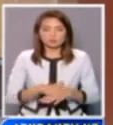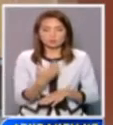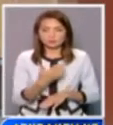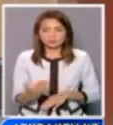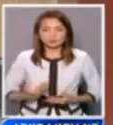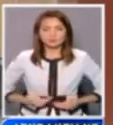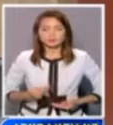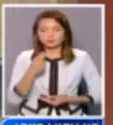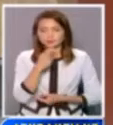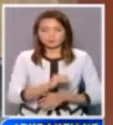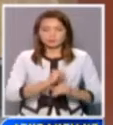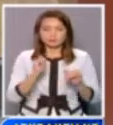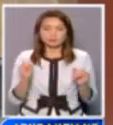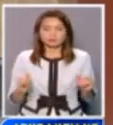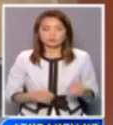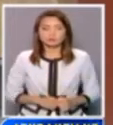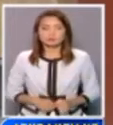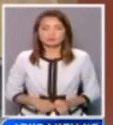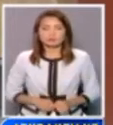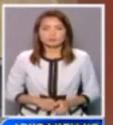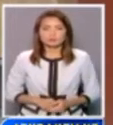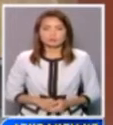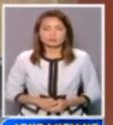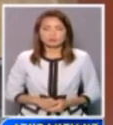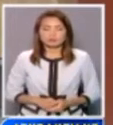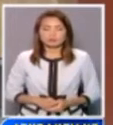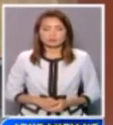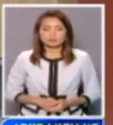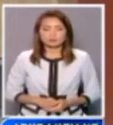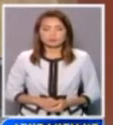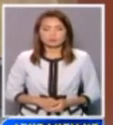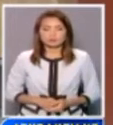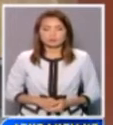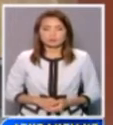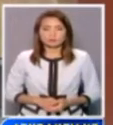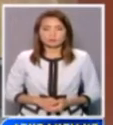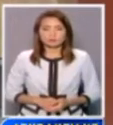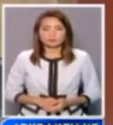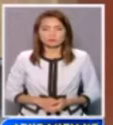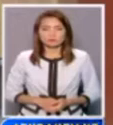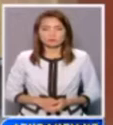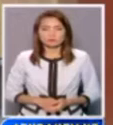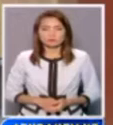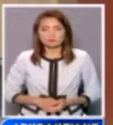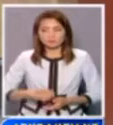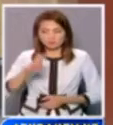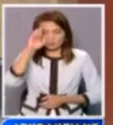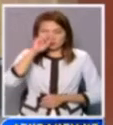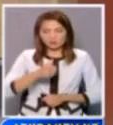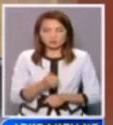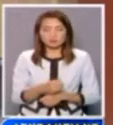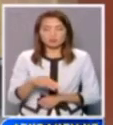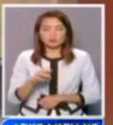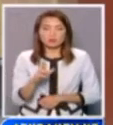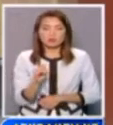халқымыздың өмір сапасын арттыруға ықпал ету керек. Бұл мемлекет басшысы